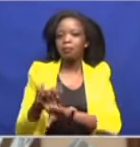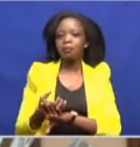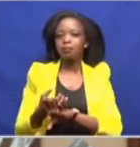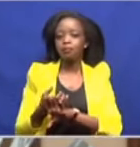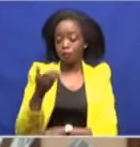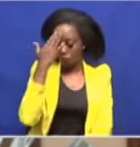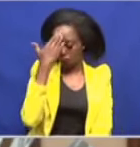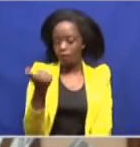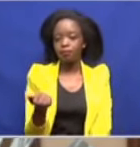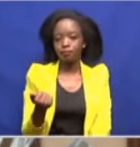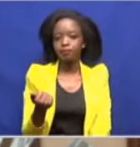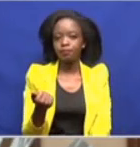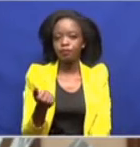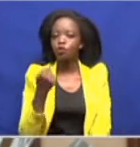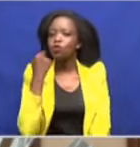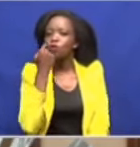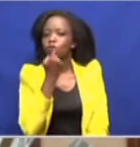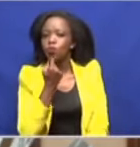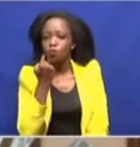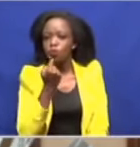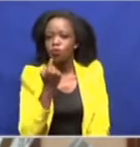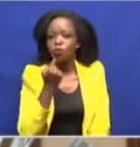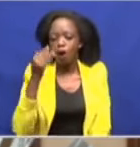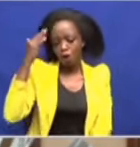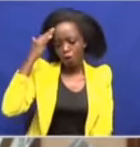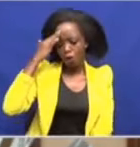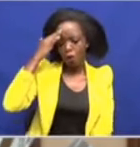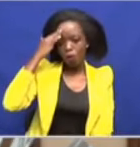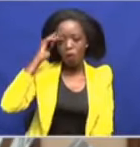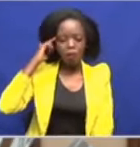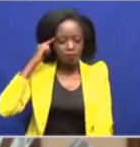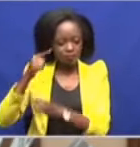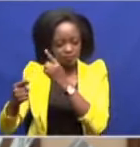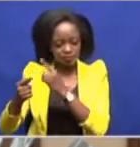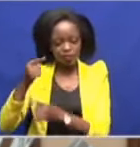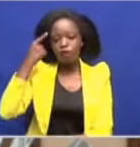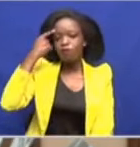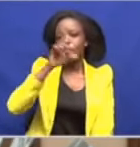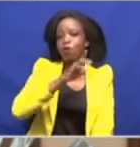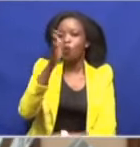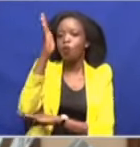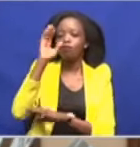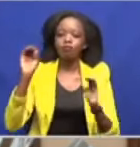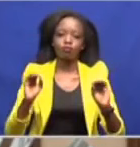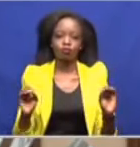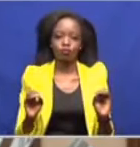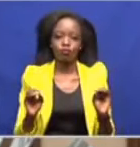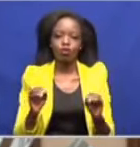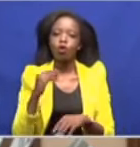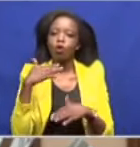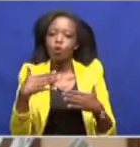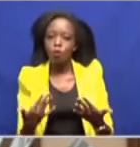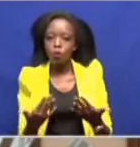Kwa maana ni nani aliyeyajua mawazo ya Bwana? Au ni